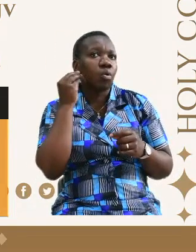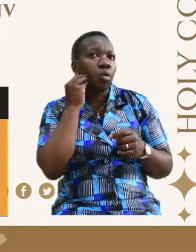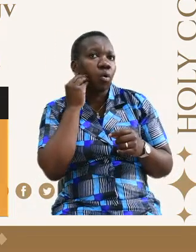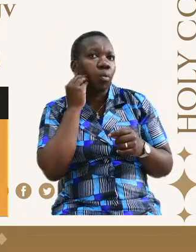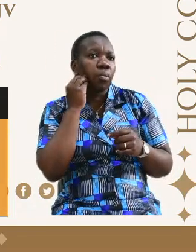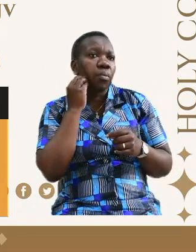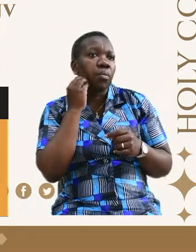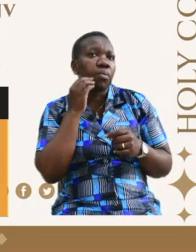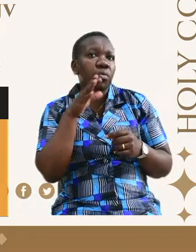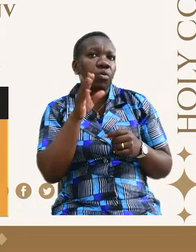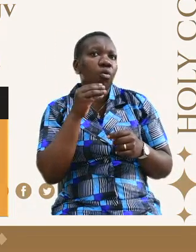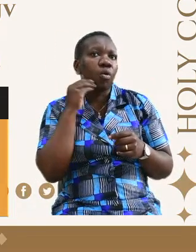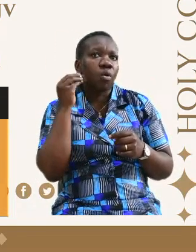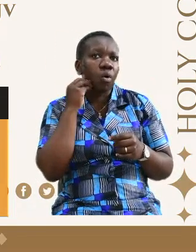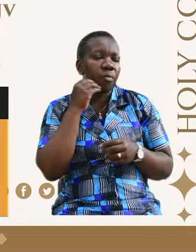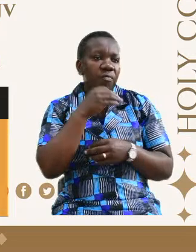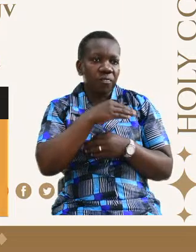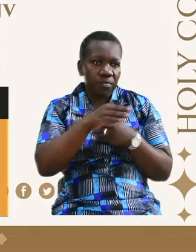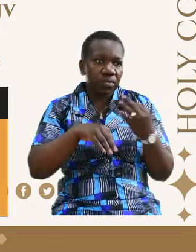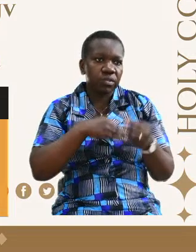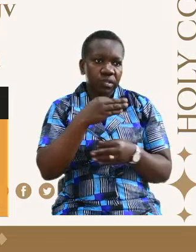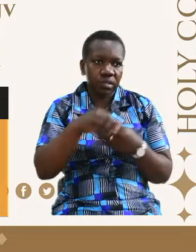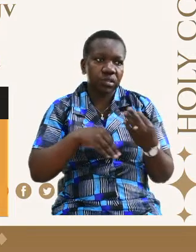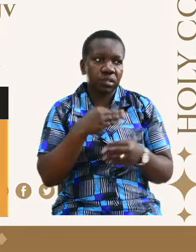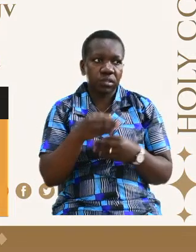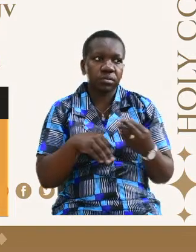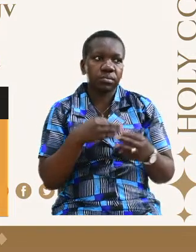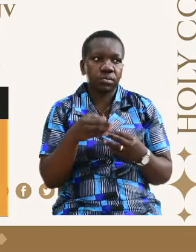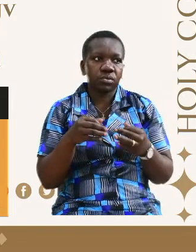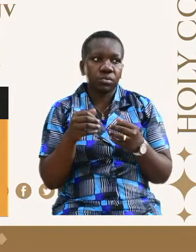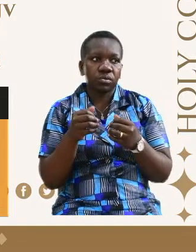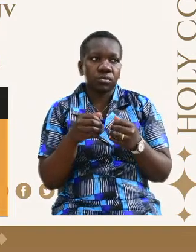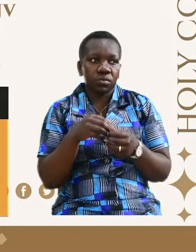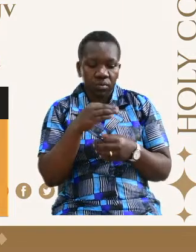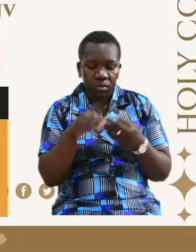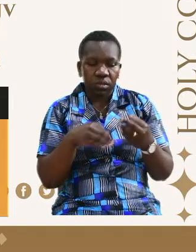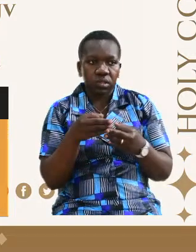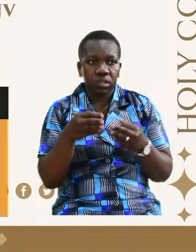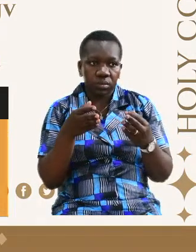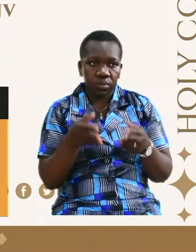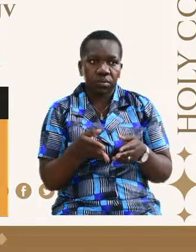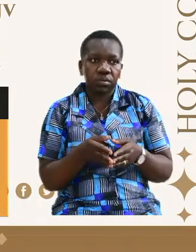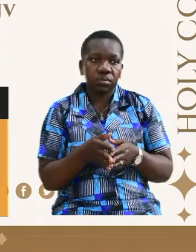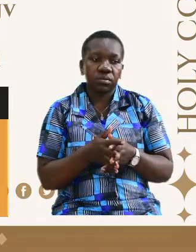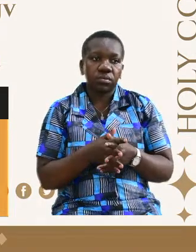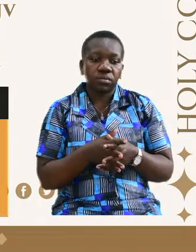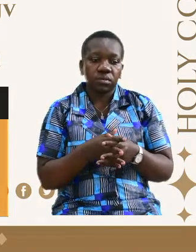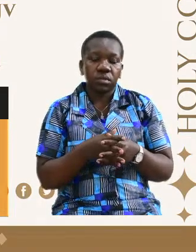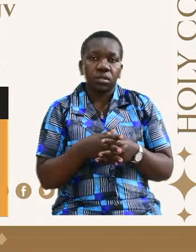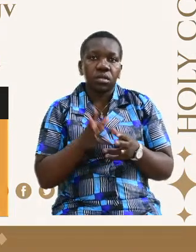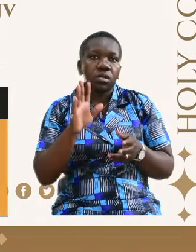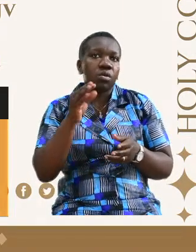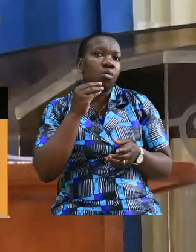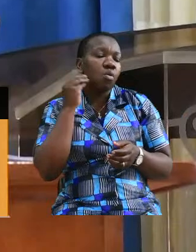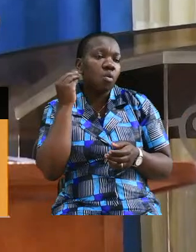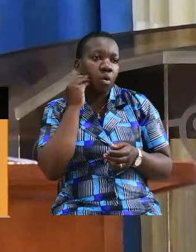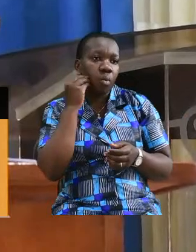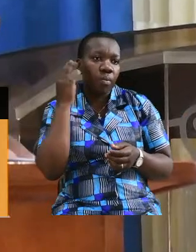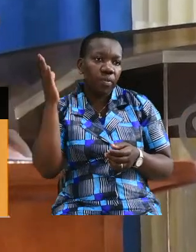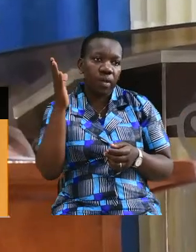kwake nyumbani Buruburu Phase 1 House number 439. Hiyo ni kutoka kwa Eroda